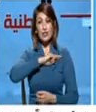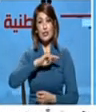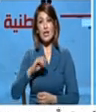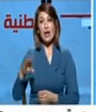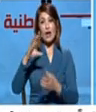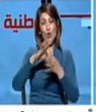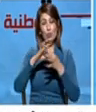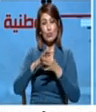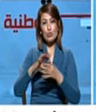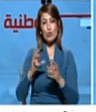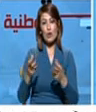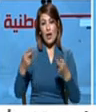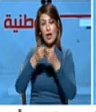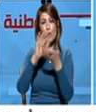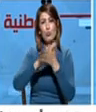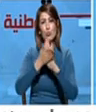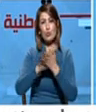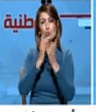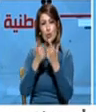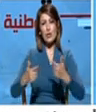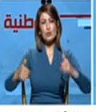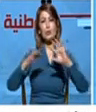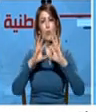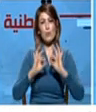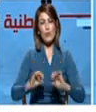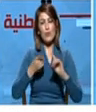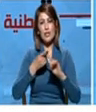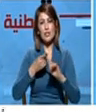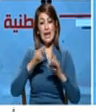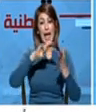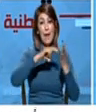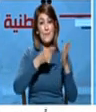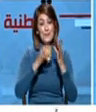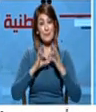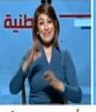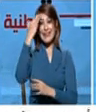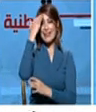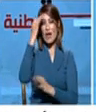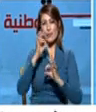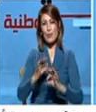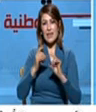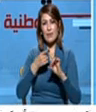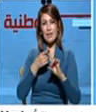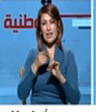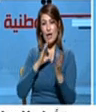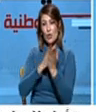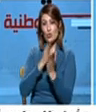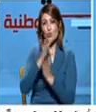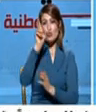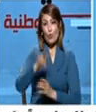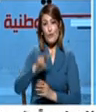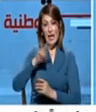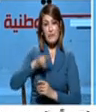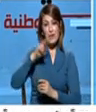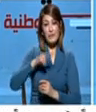منظومه مدنيه وغيرها من المنظومات تصير تقاطعات نعرف انه هو احق من غيره فهل